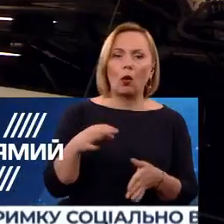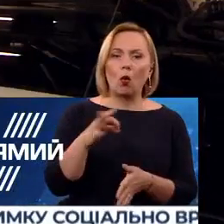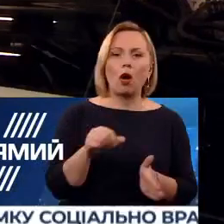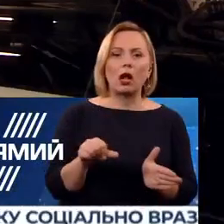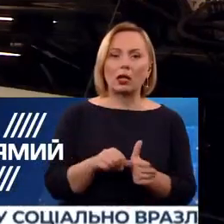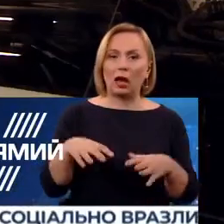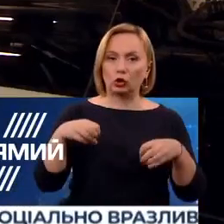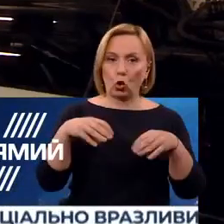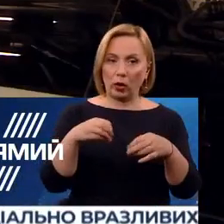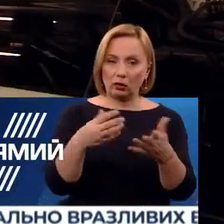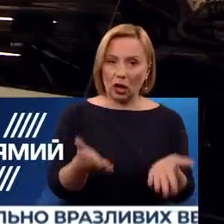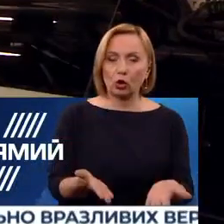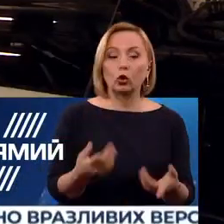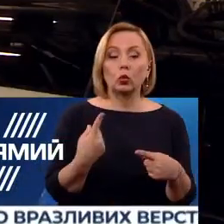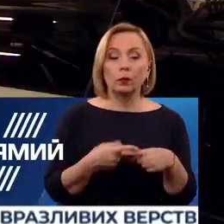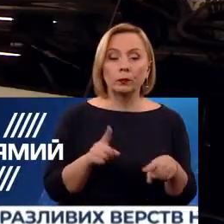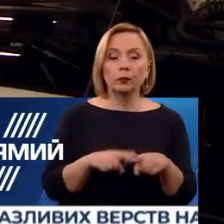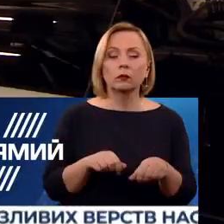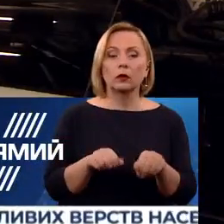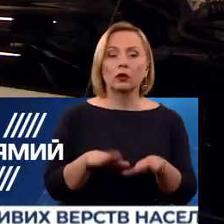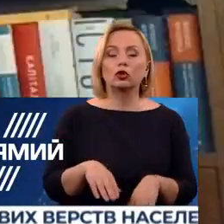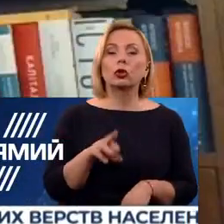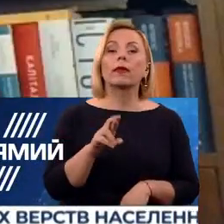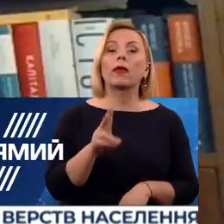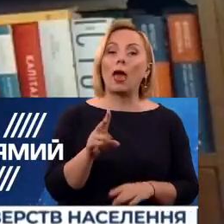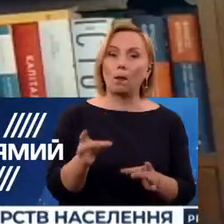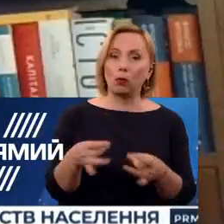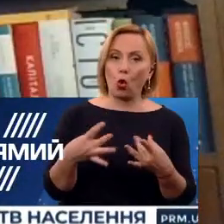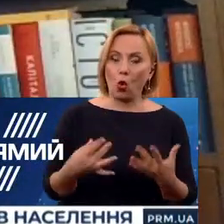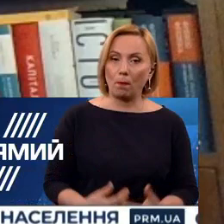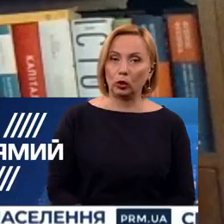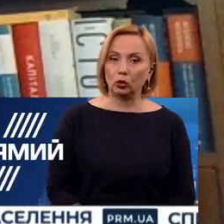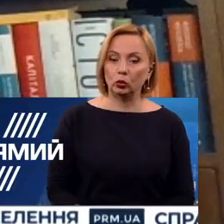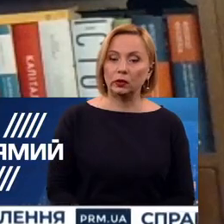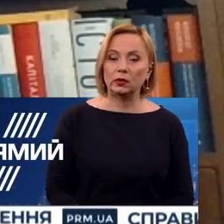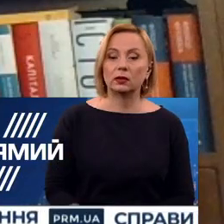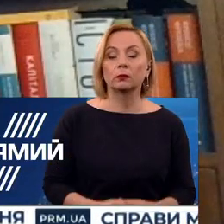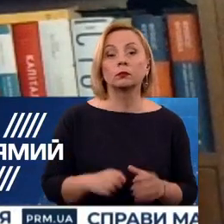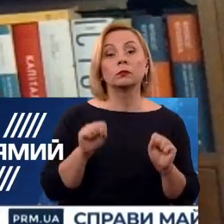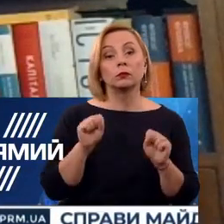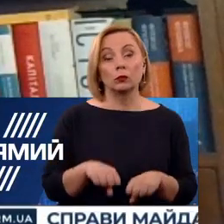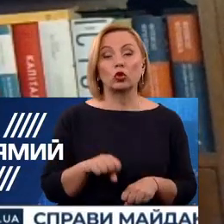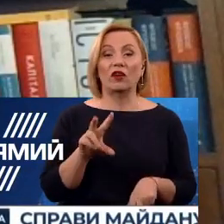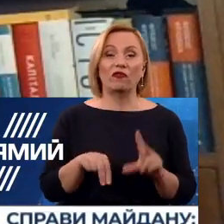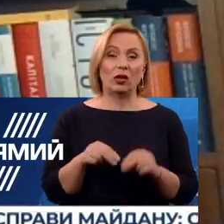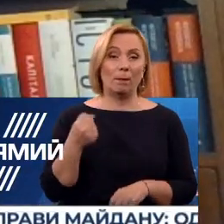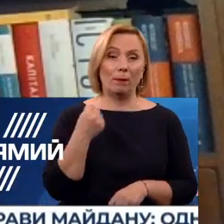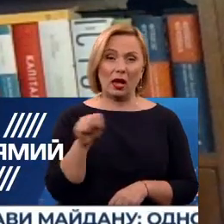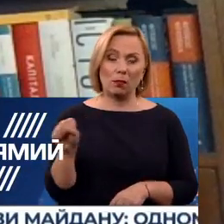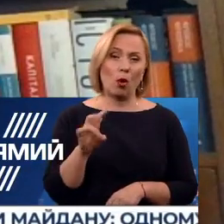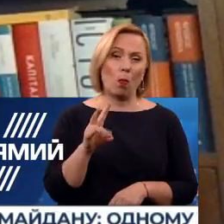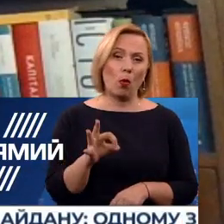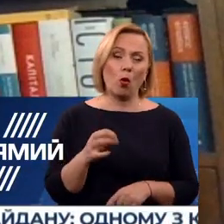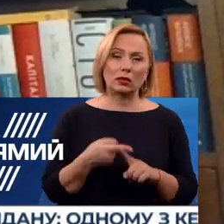Олеже. Зрештою, це рішення, як ви його прокоментуєте? Це можна було б вважати перемогою, але на превеликий жаль, це перемога